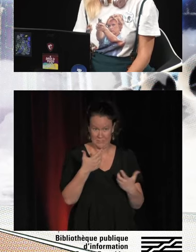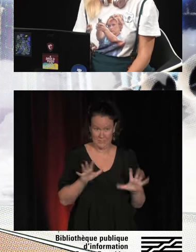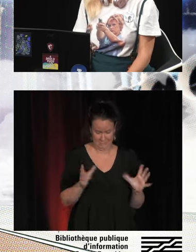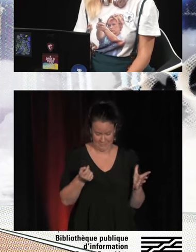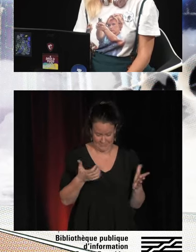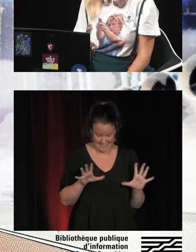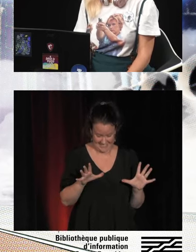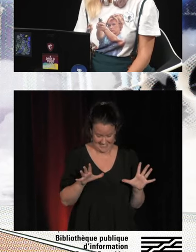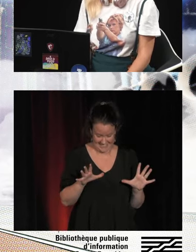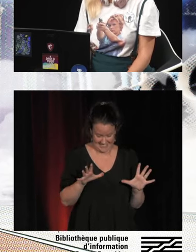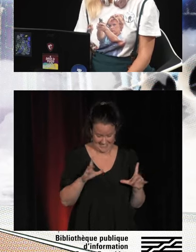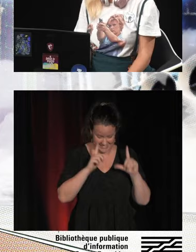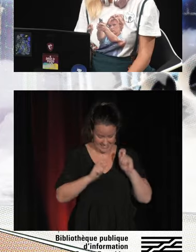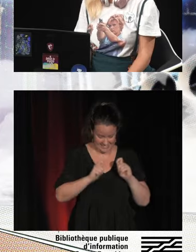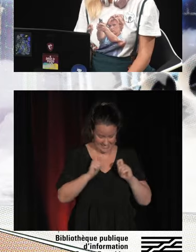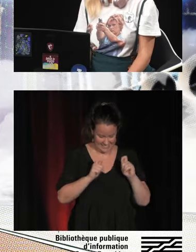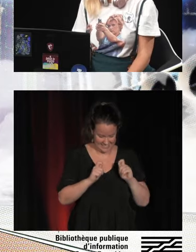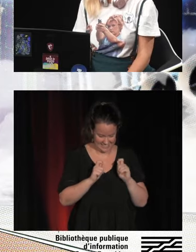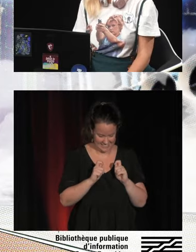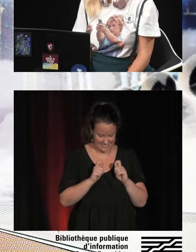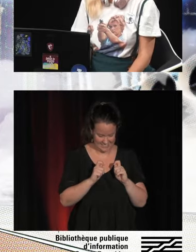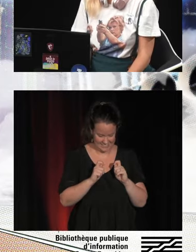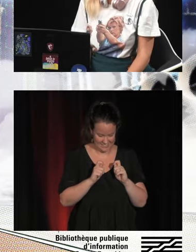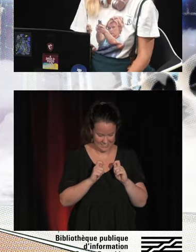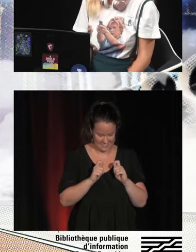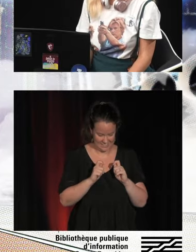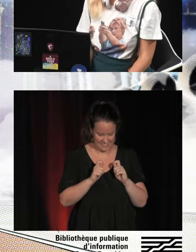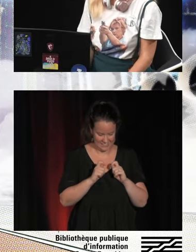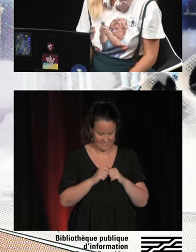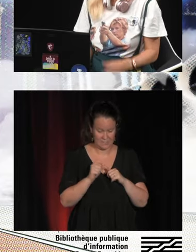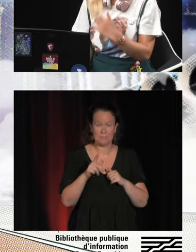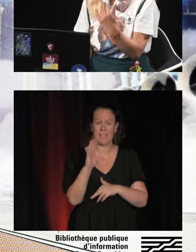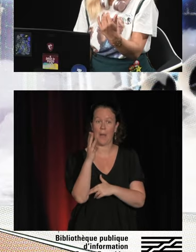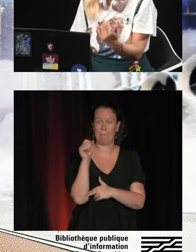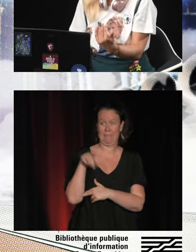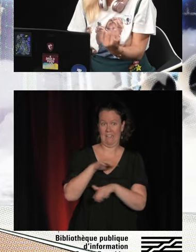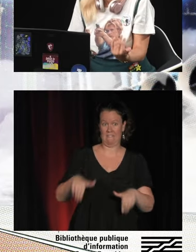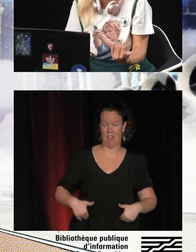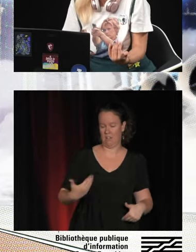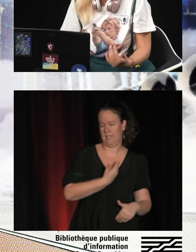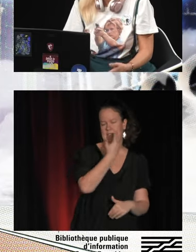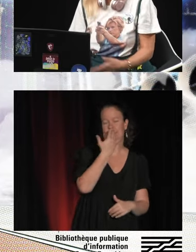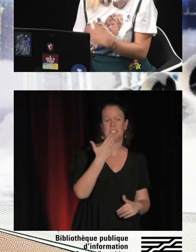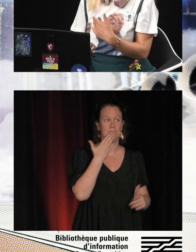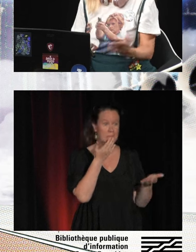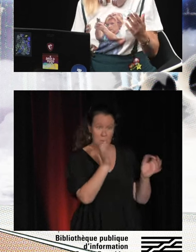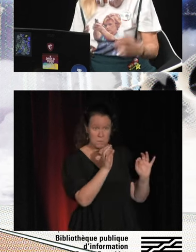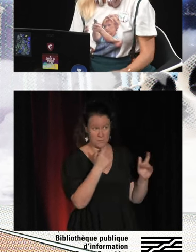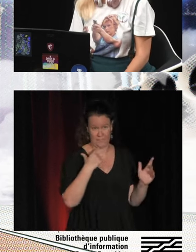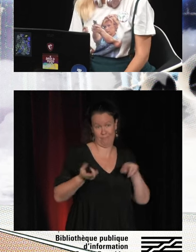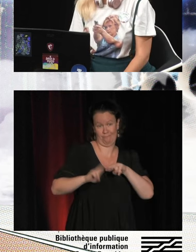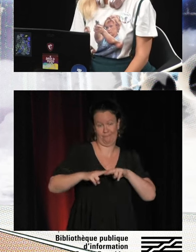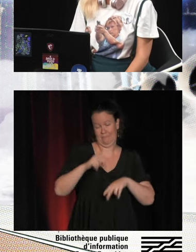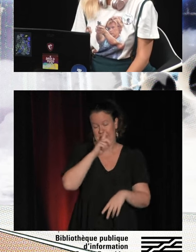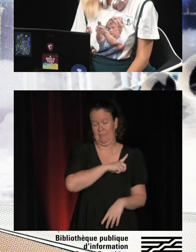On est à la fin. Faut juste pas se foirer. Voilà, c'est celui-là. Là. Celui-là, on est obligé de le prendre. Donc, si t'arrives à la fin et qu'il te reste pas d'énergie, eh ben,